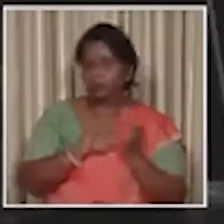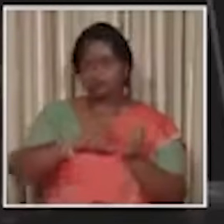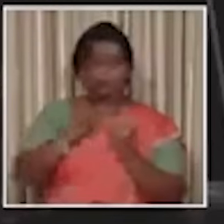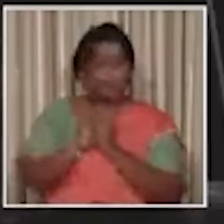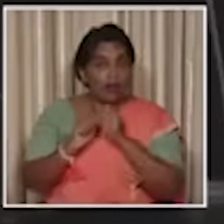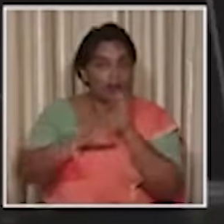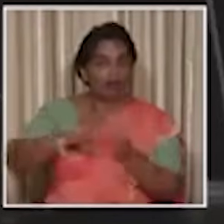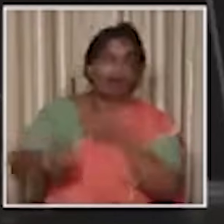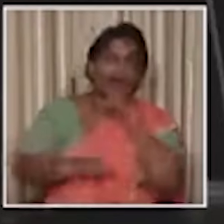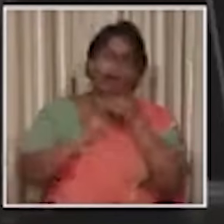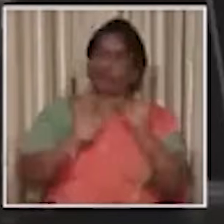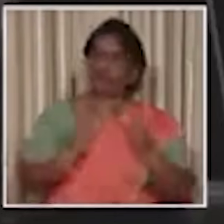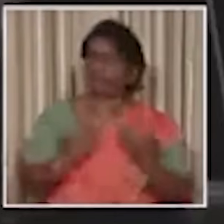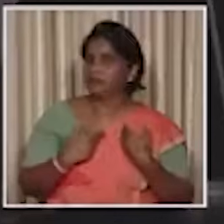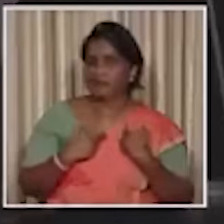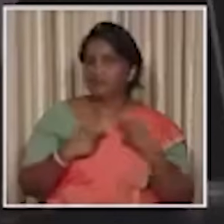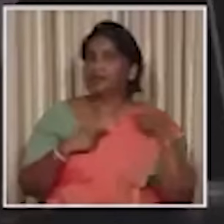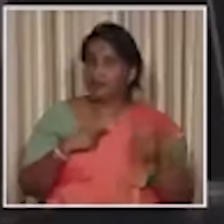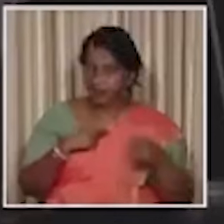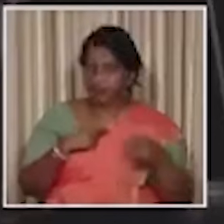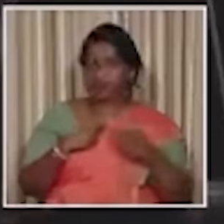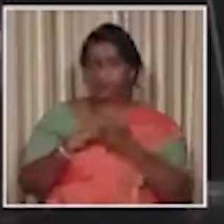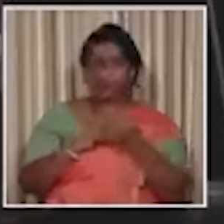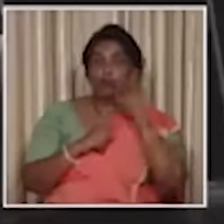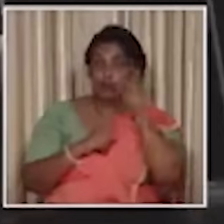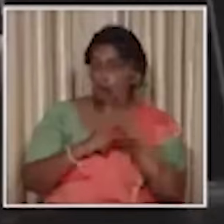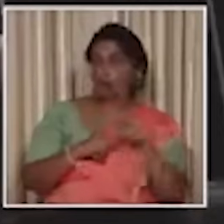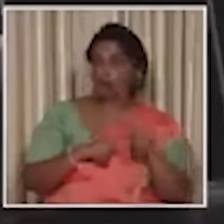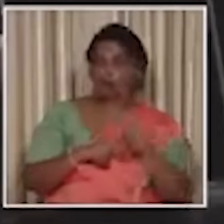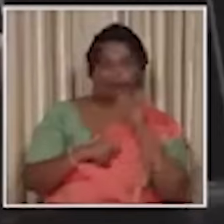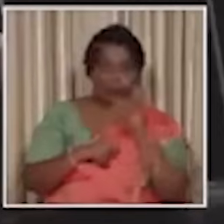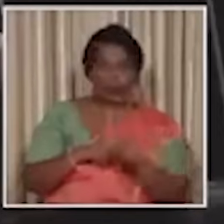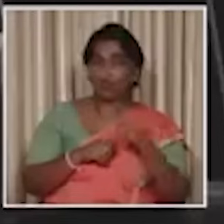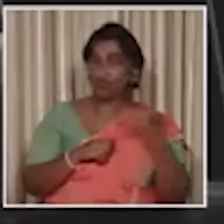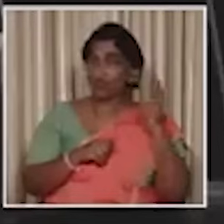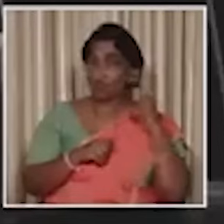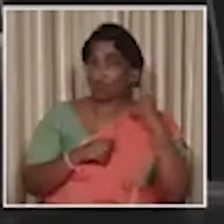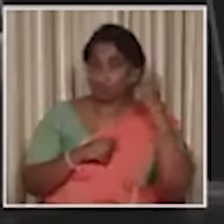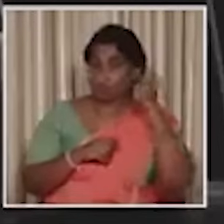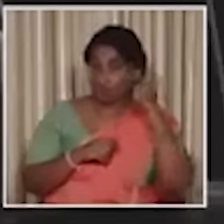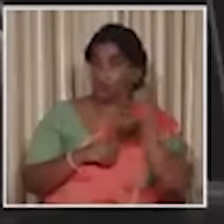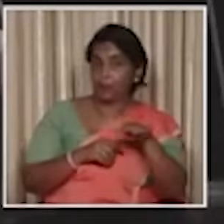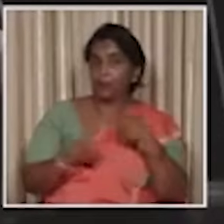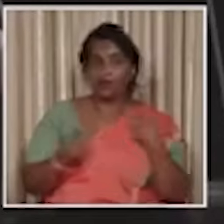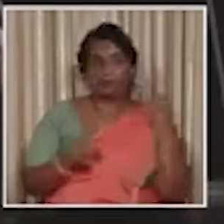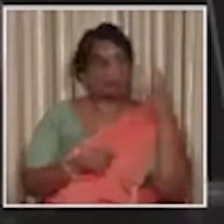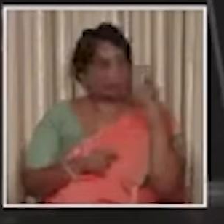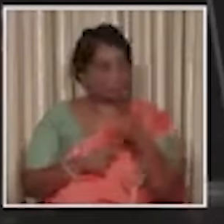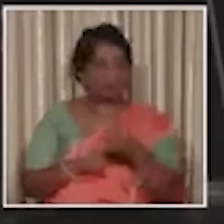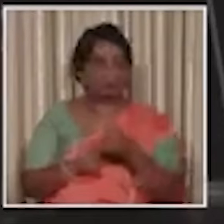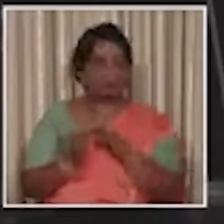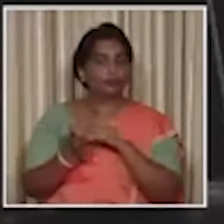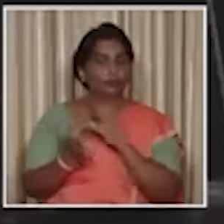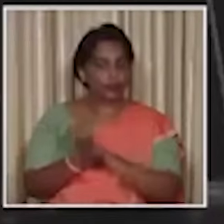படங்களை பாருங்கள், இராணுவ சின்னங்களை திணிக்கிறீர்கள். அதுவும் ஒரு தமிழர்கள் வாழுகின்ற இடத்தில் அவர்களை கொலை செய்த சின்னங்கள் முதன்மைப்படுத்தப்படுகிறது.